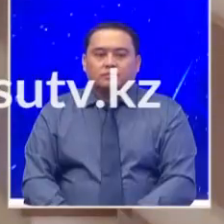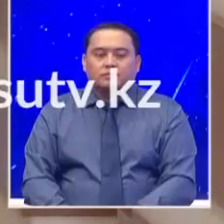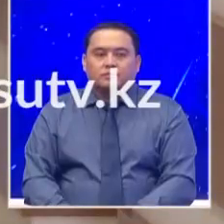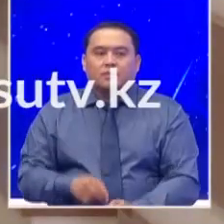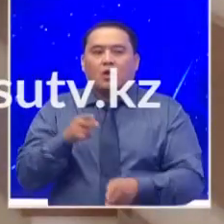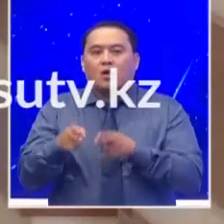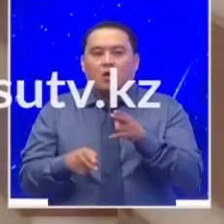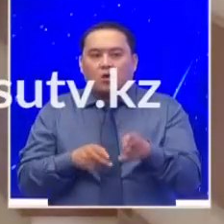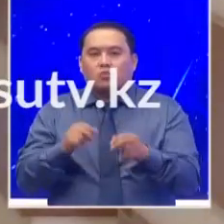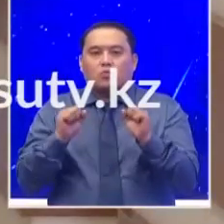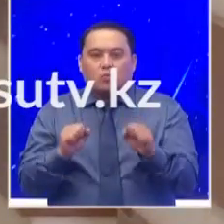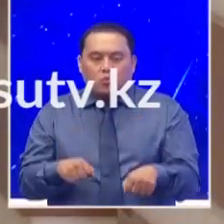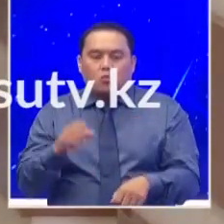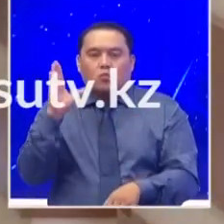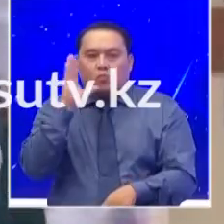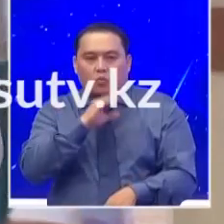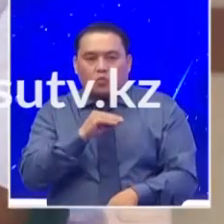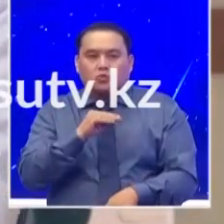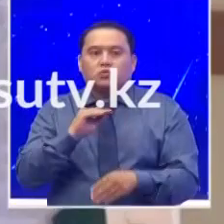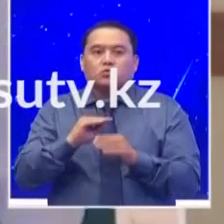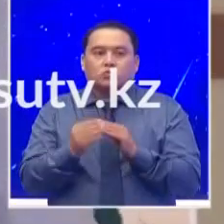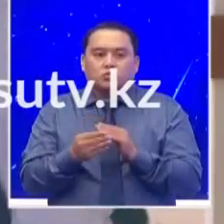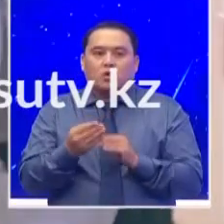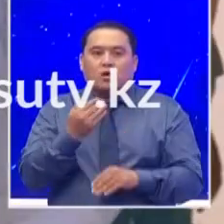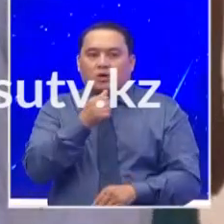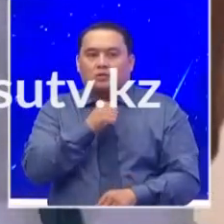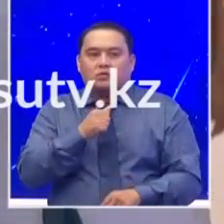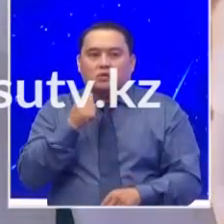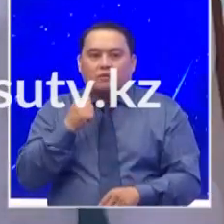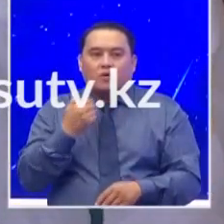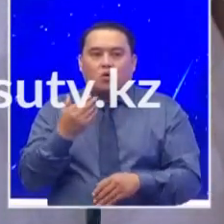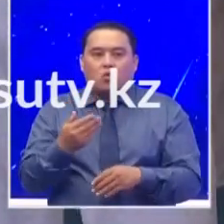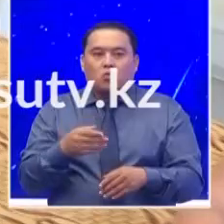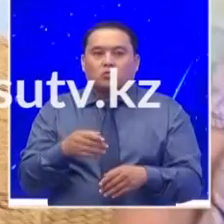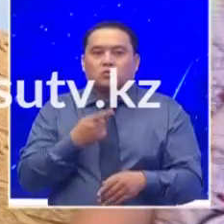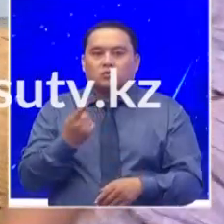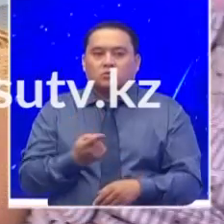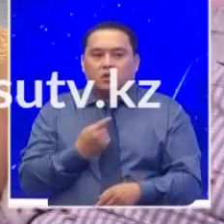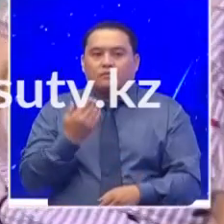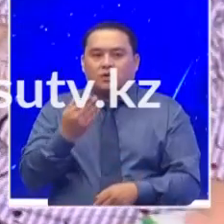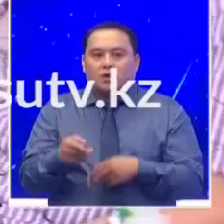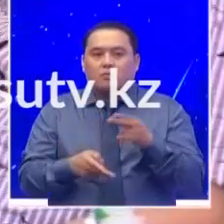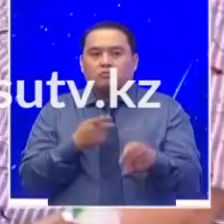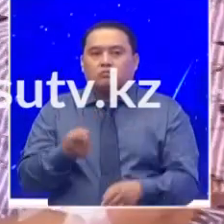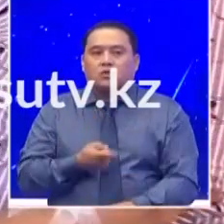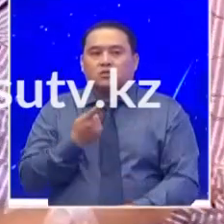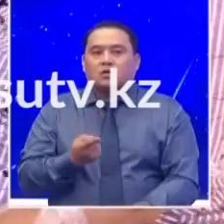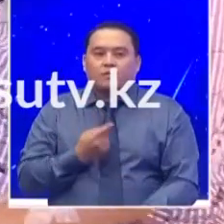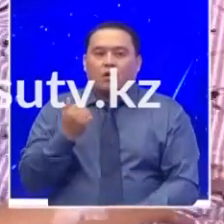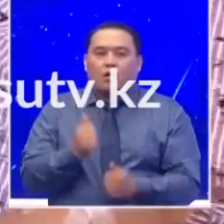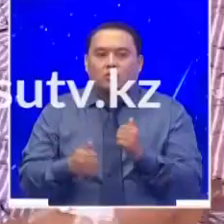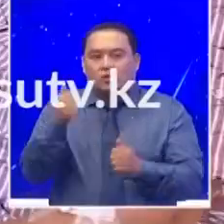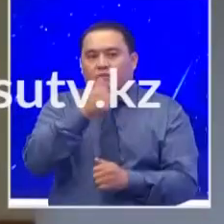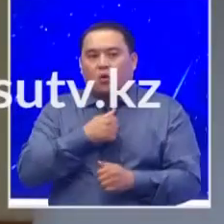Терапевт, который умеет оперировать. Вот так скромно называет себя Нурлан Арын, универсальный солдат врачебного мастерства. Каждый год